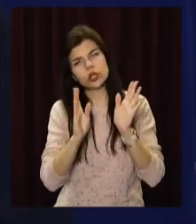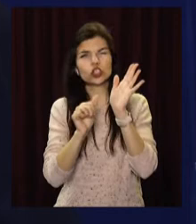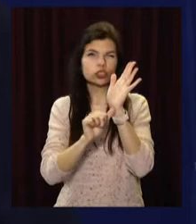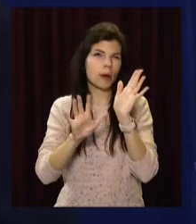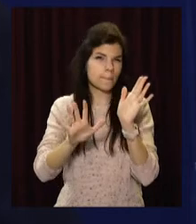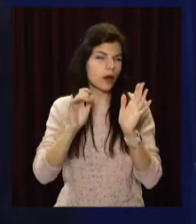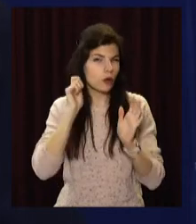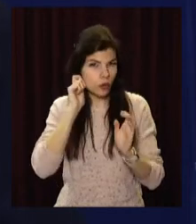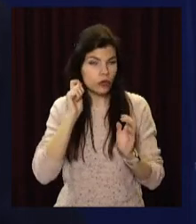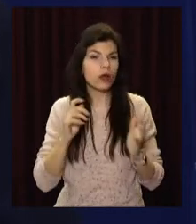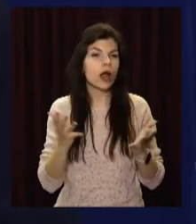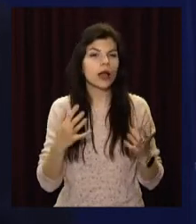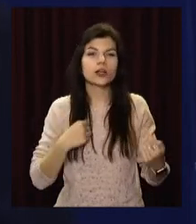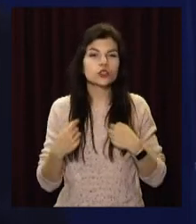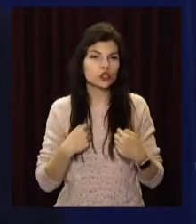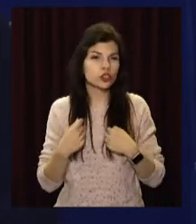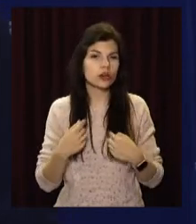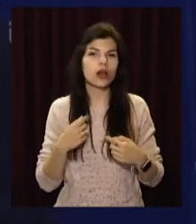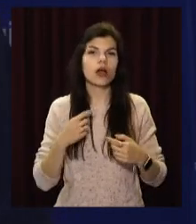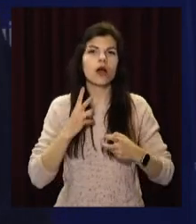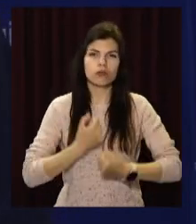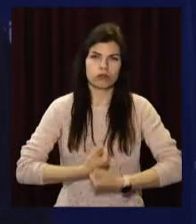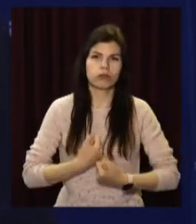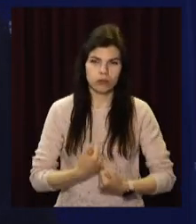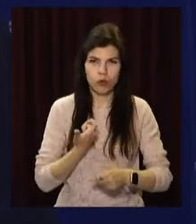60-65 років, які страждають ожирінням,